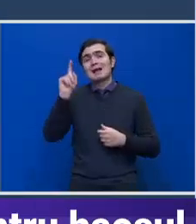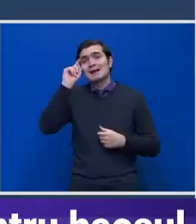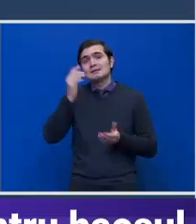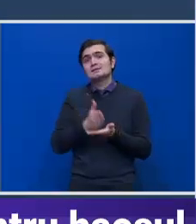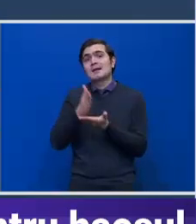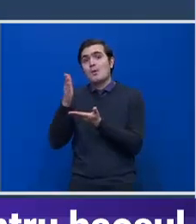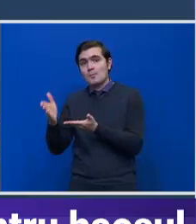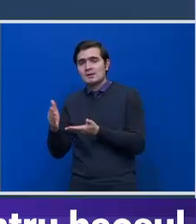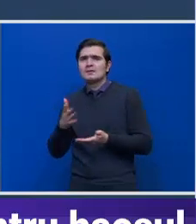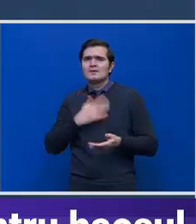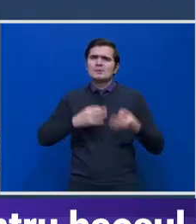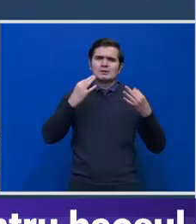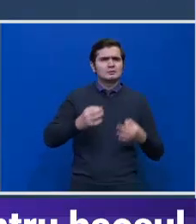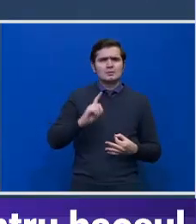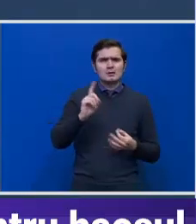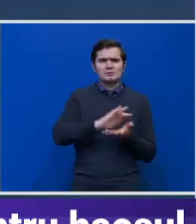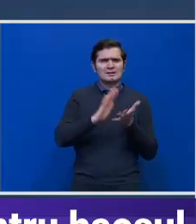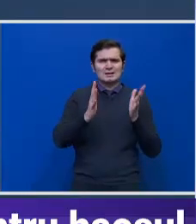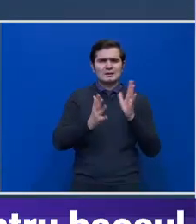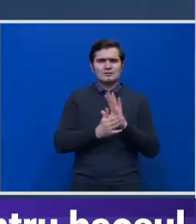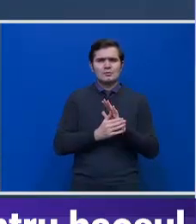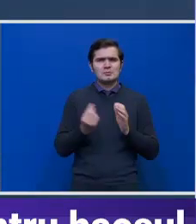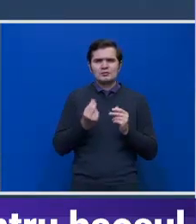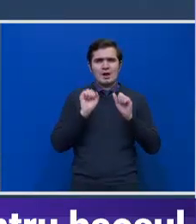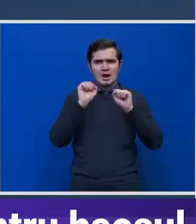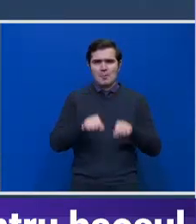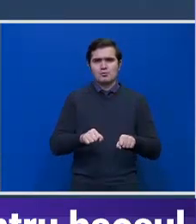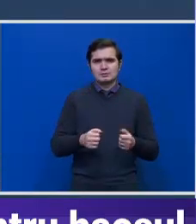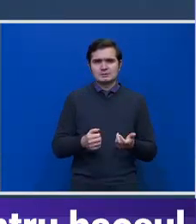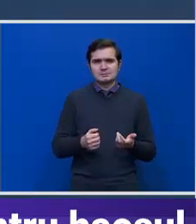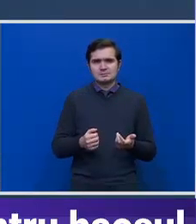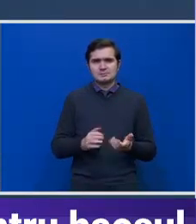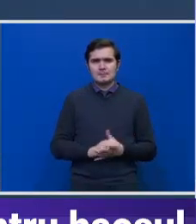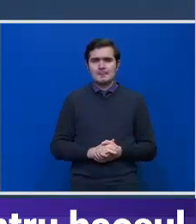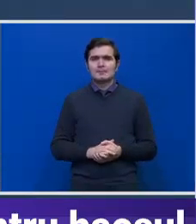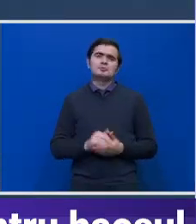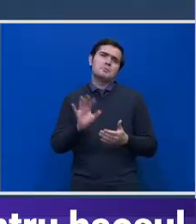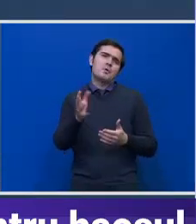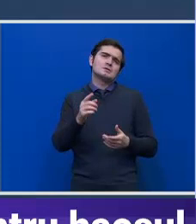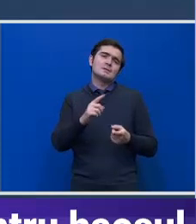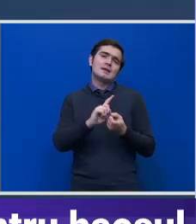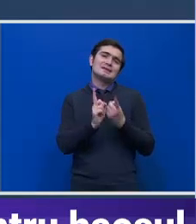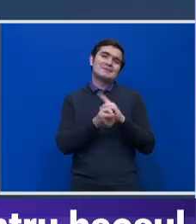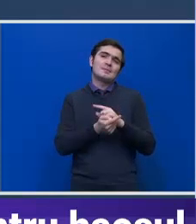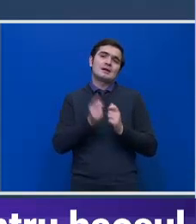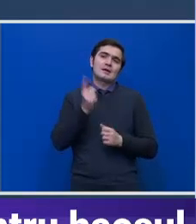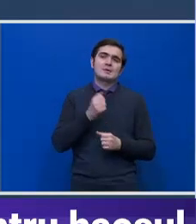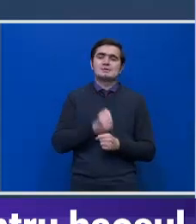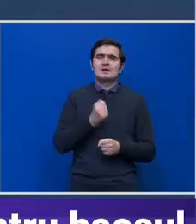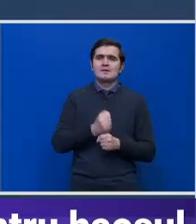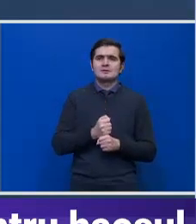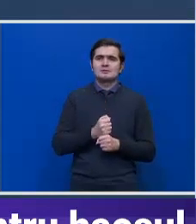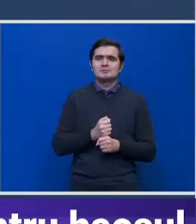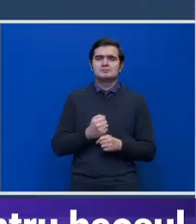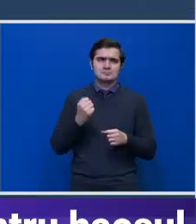părți. Vrem să ne asigurăm că nu se transformă într-un abuz, iar eventualele modificări care mai trebuie să le facem, le